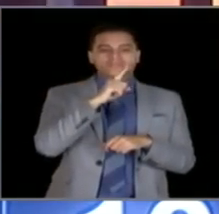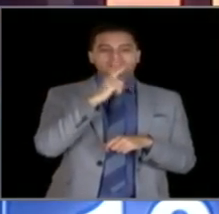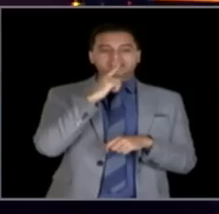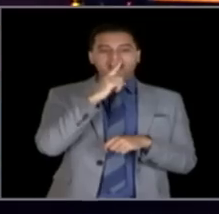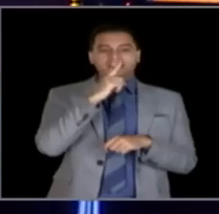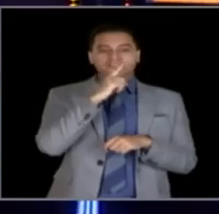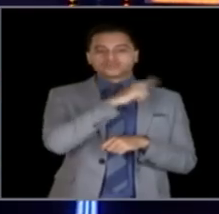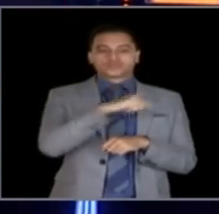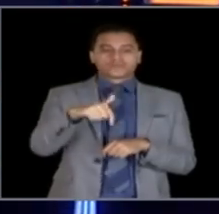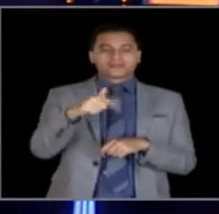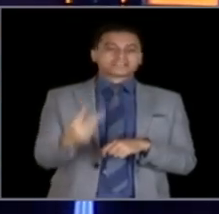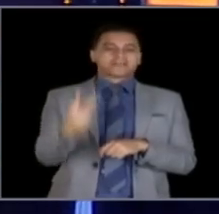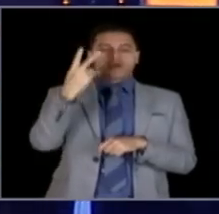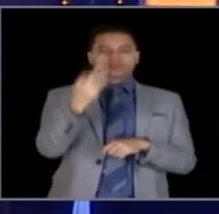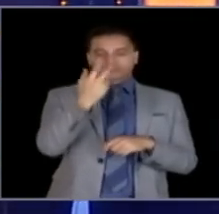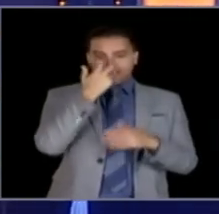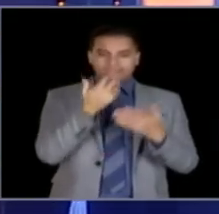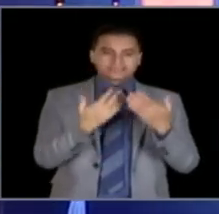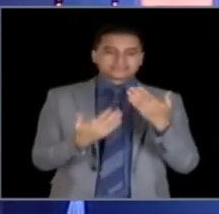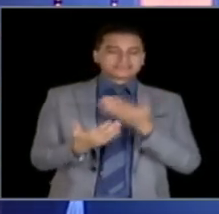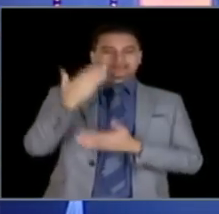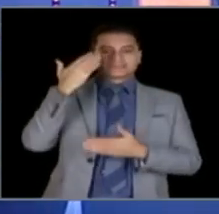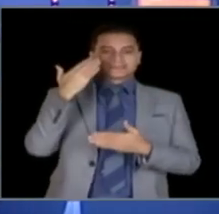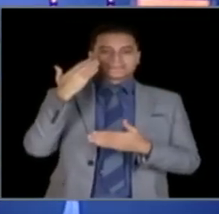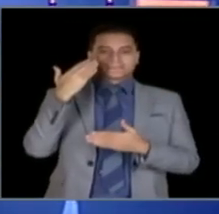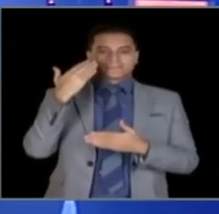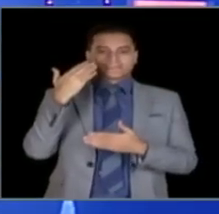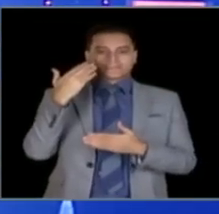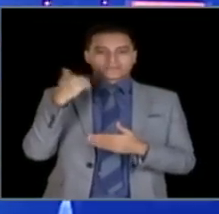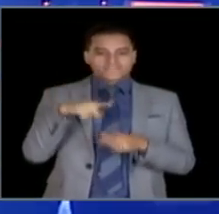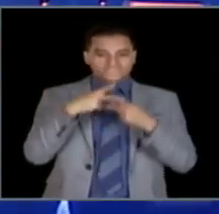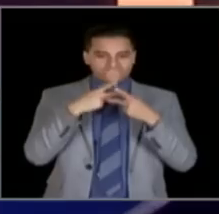637 ميلادية؟ أثناء فتح حلب